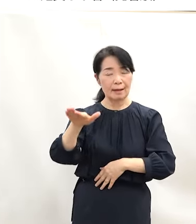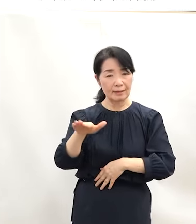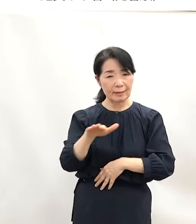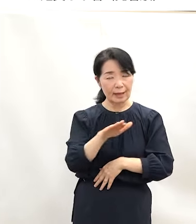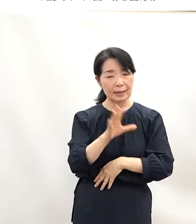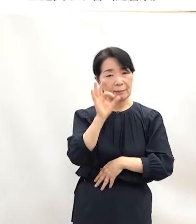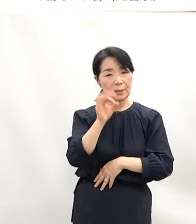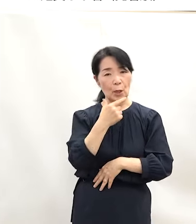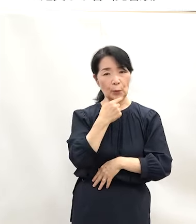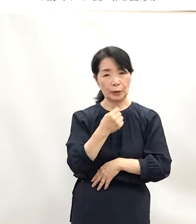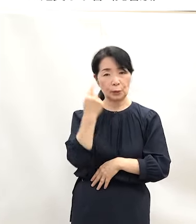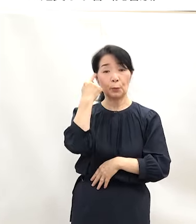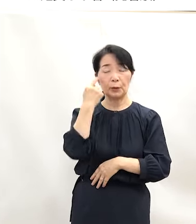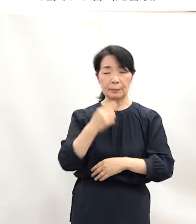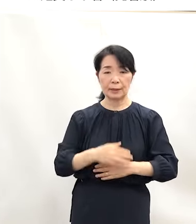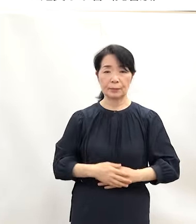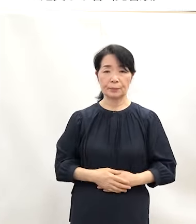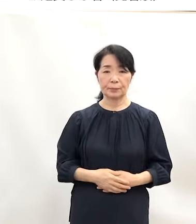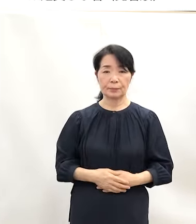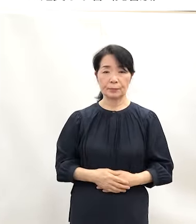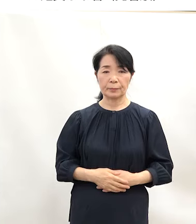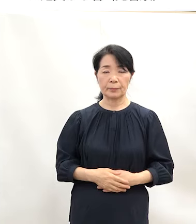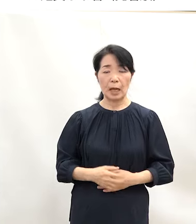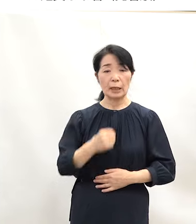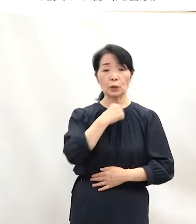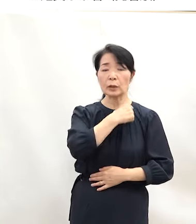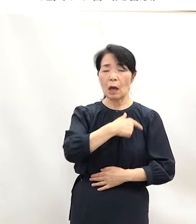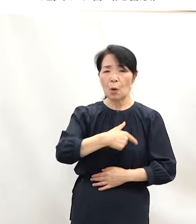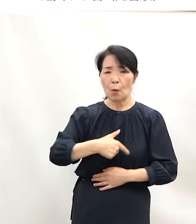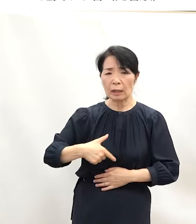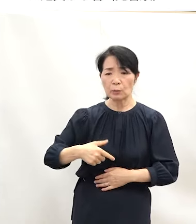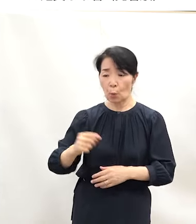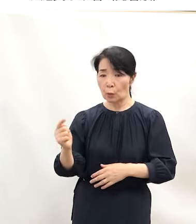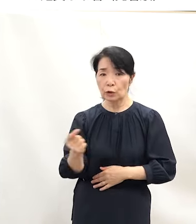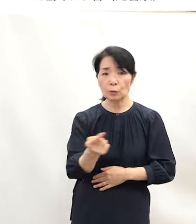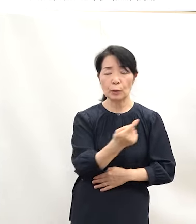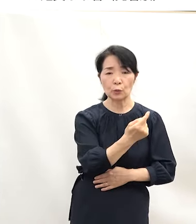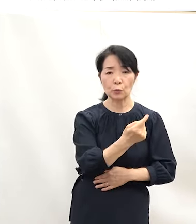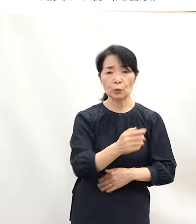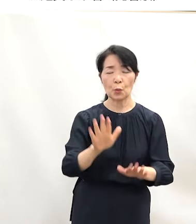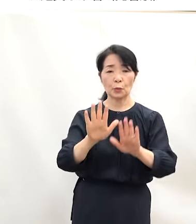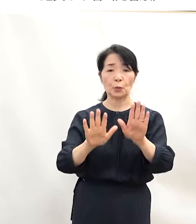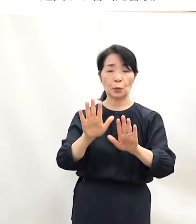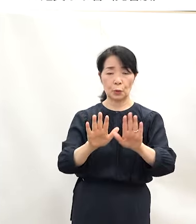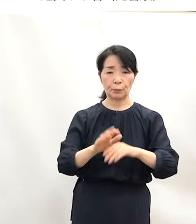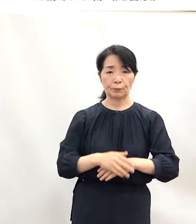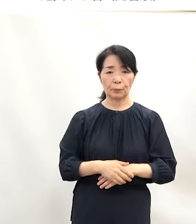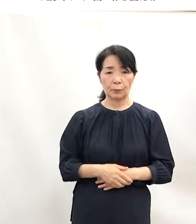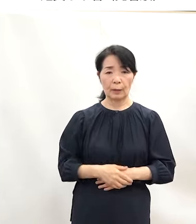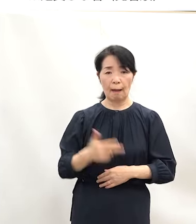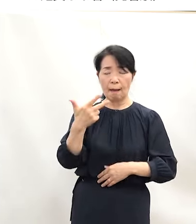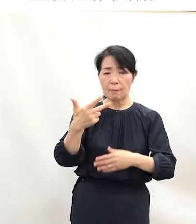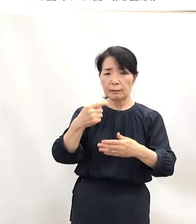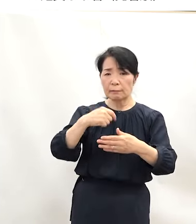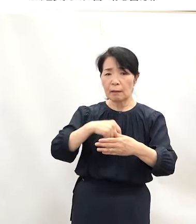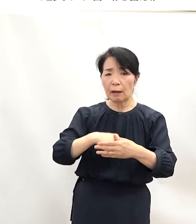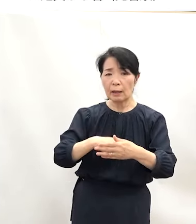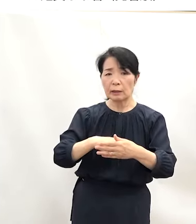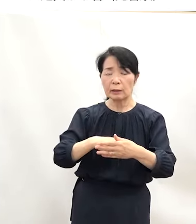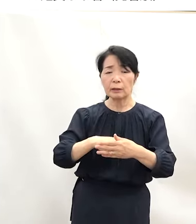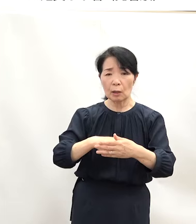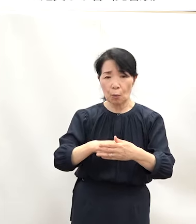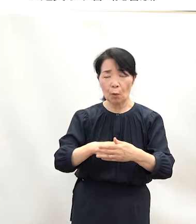。で、月のワグマの出没状況ですけども、まあ福島市内でも出没